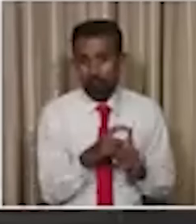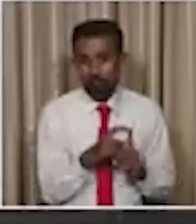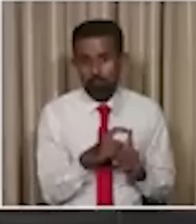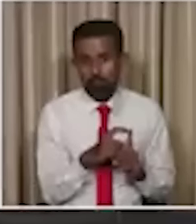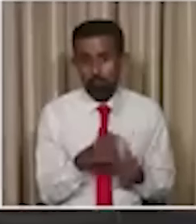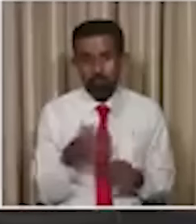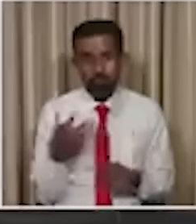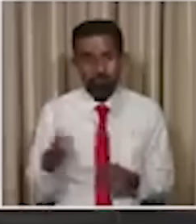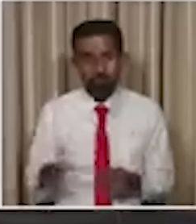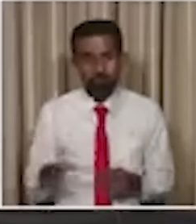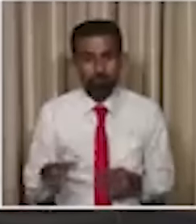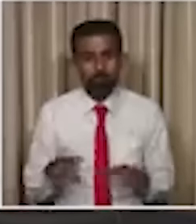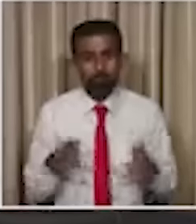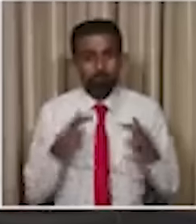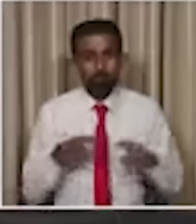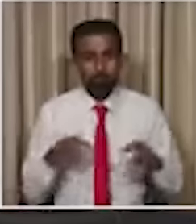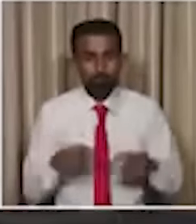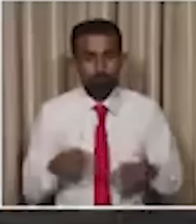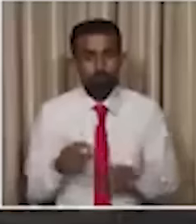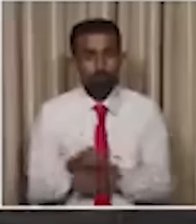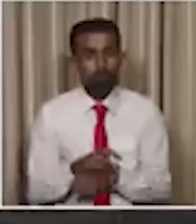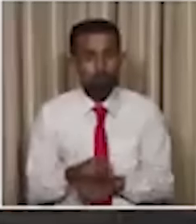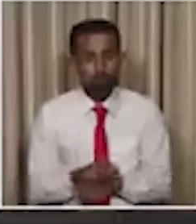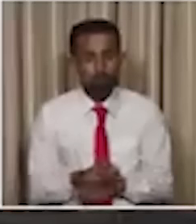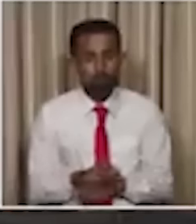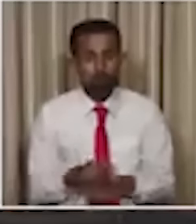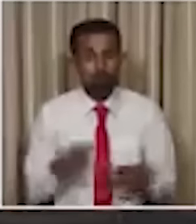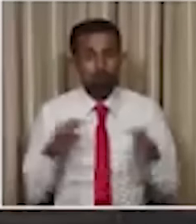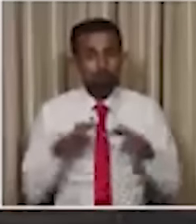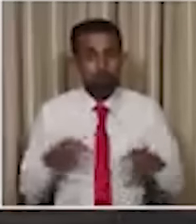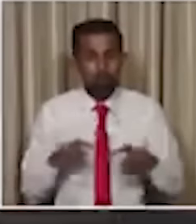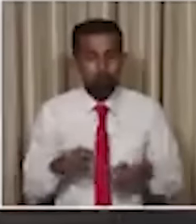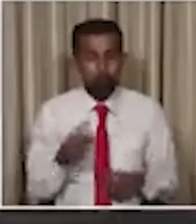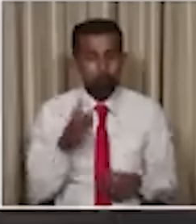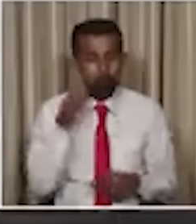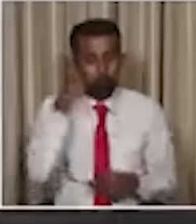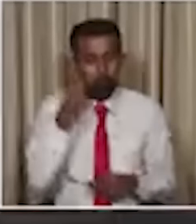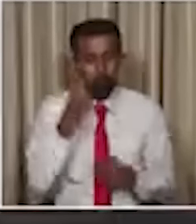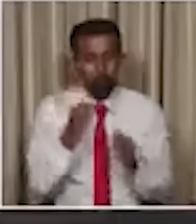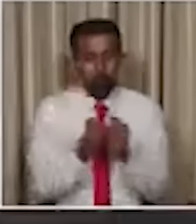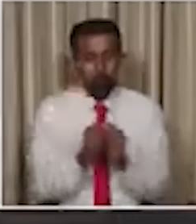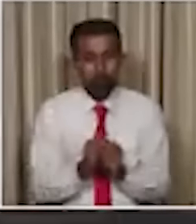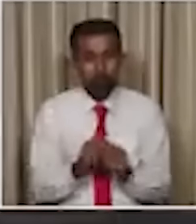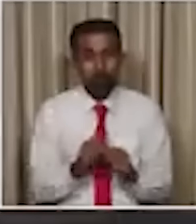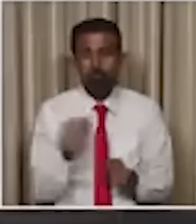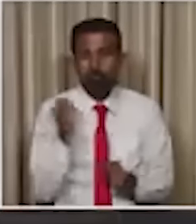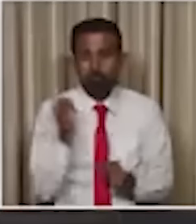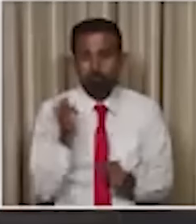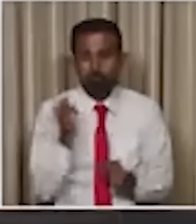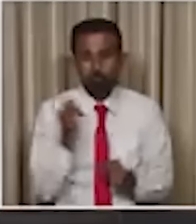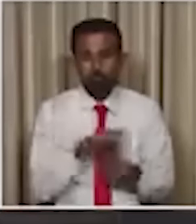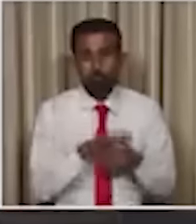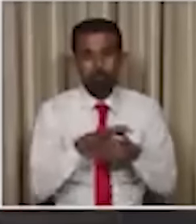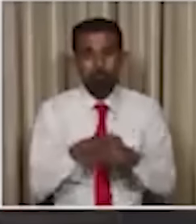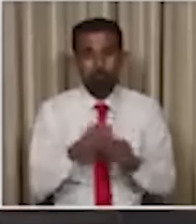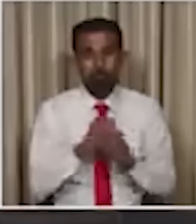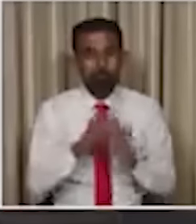සිදු කළ විමර්ශනයට කොමිෂන් සභාව සිදු කළ විමර්ශනයට බුද්ධි ක්‍රියාන්විතය මෙහි වූ නිලධාරිය ඉදිරිපත් කර